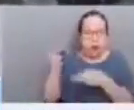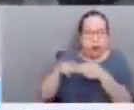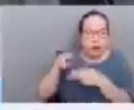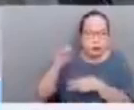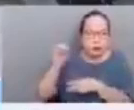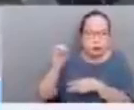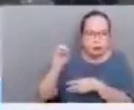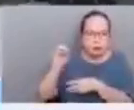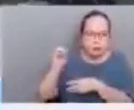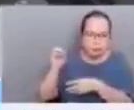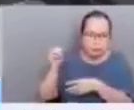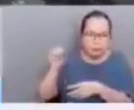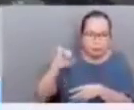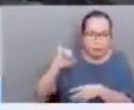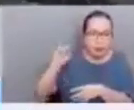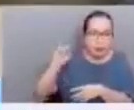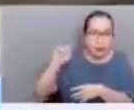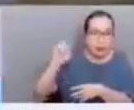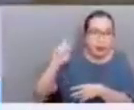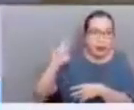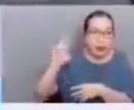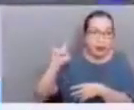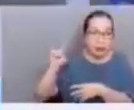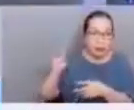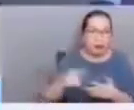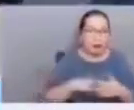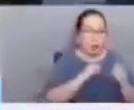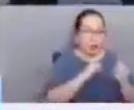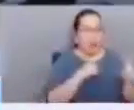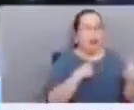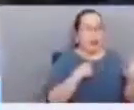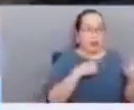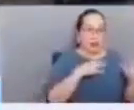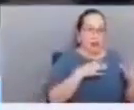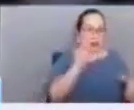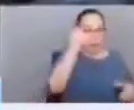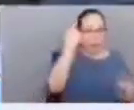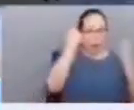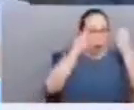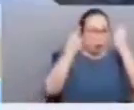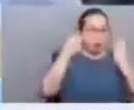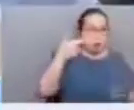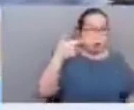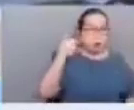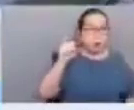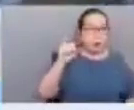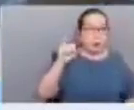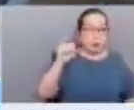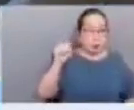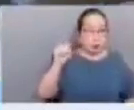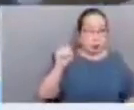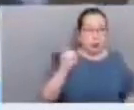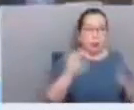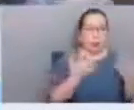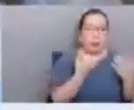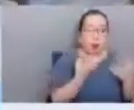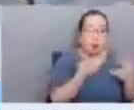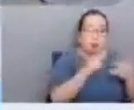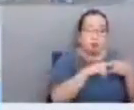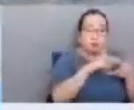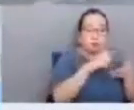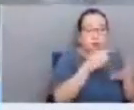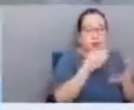namin yung mga loans na to at pwede ka na magbayad up to a maximum of 7 years, lalo na yung mga miyembro na for the last 10